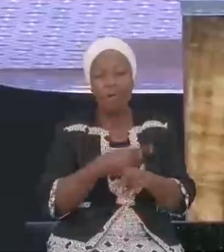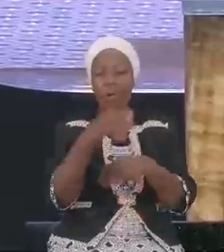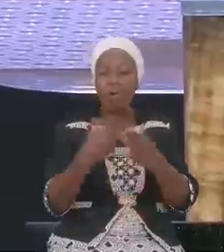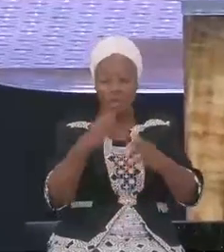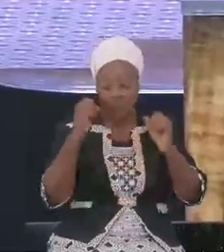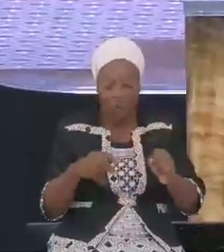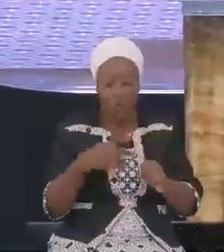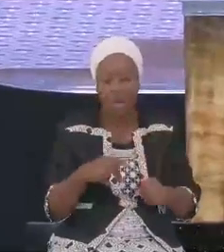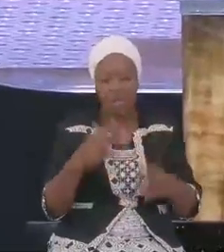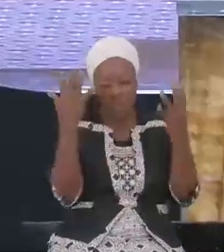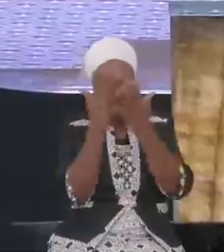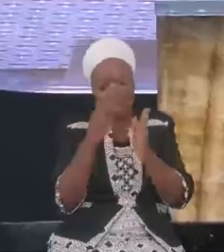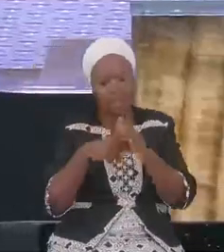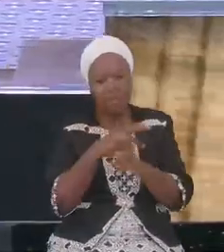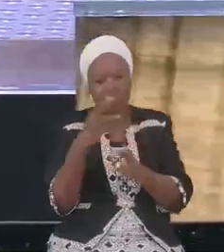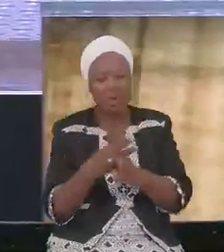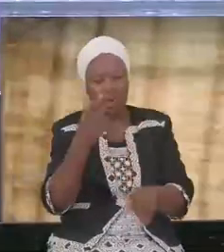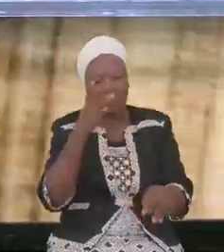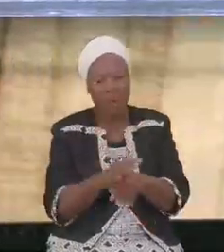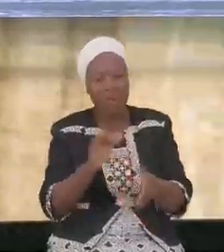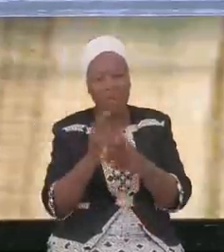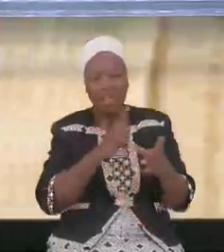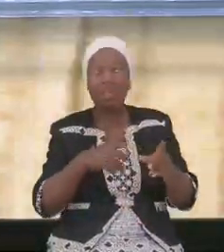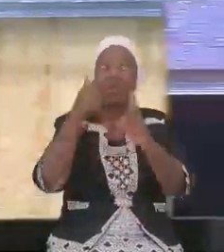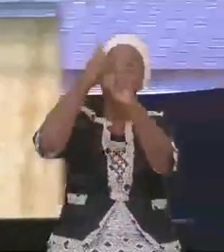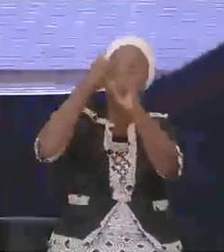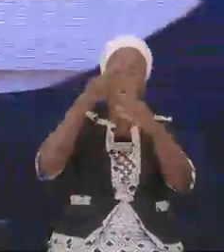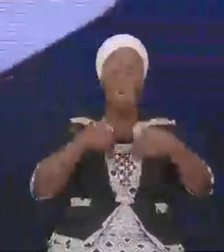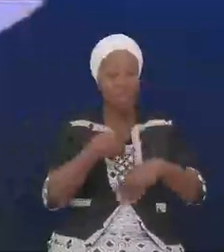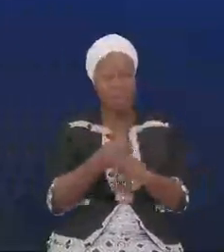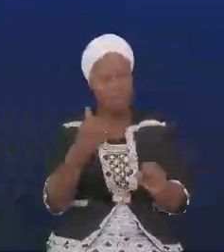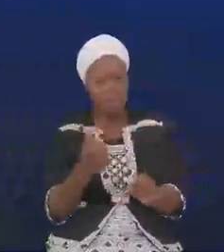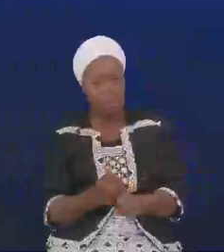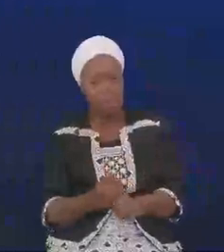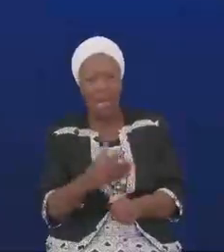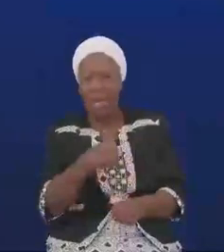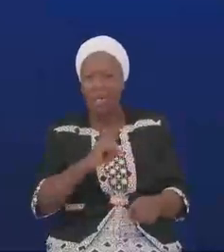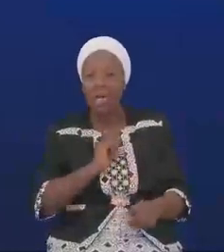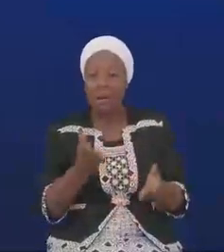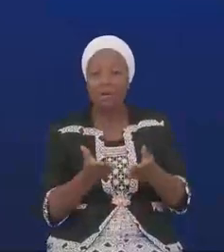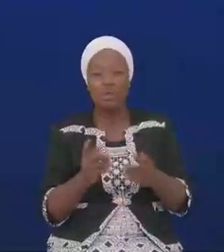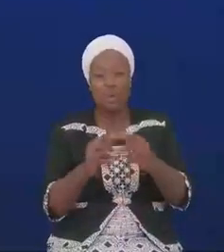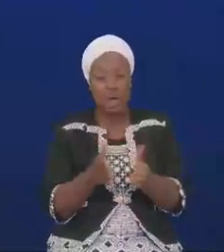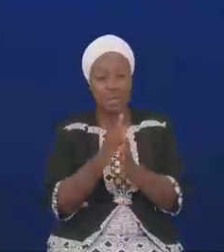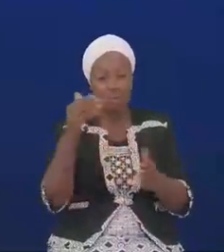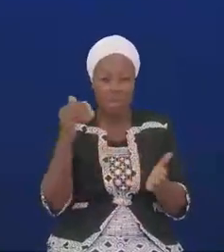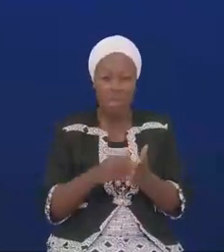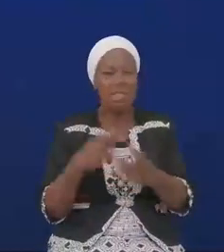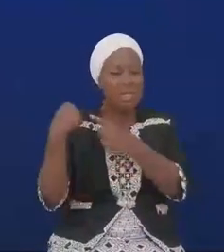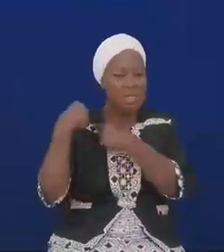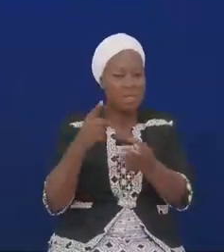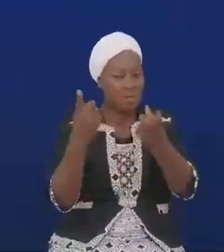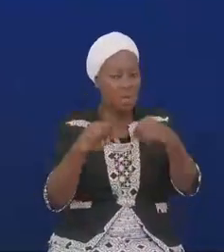du pouvoir des ténèbres du monde, la promesse que le Seigneur a faite. Je vais vous poser encore une question. Depuis que tu es venu au